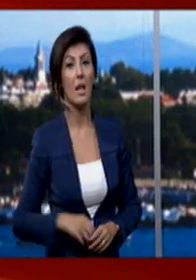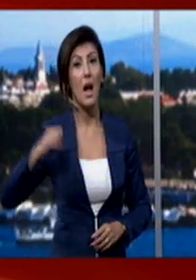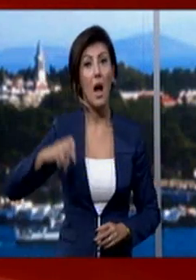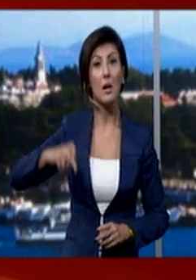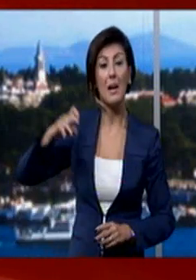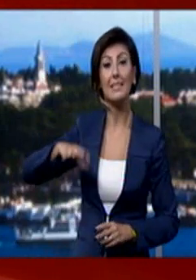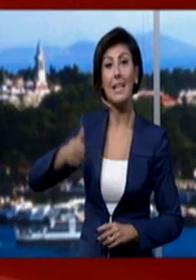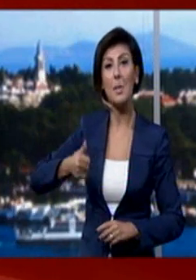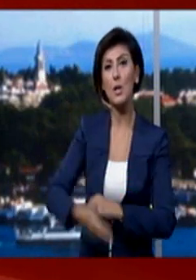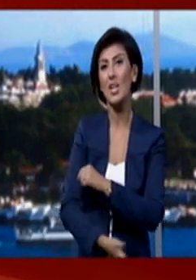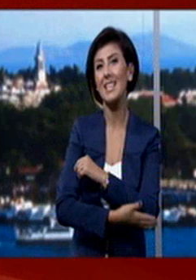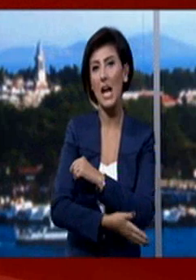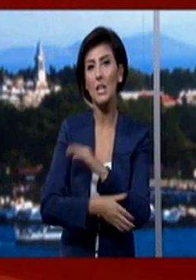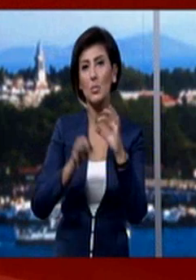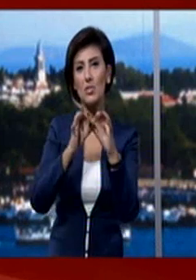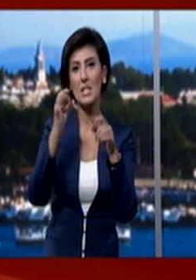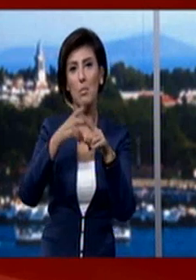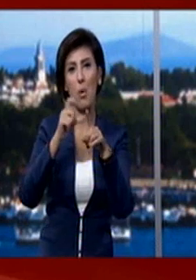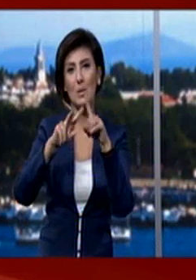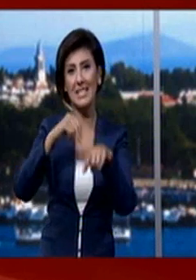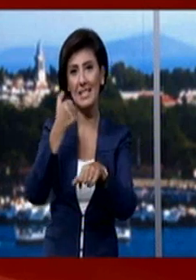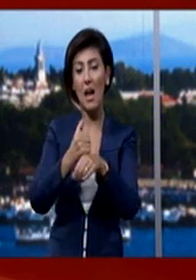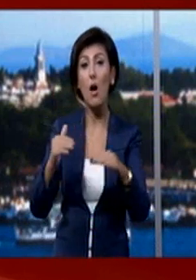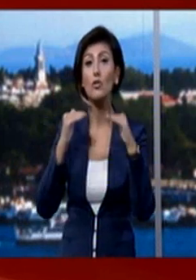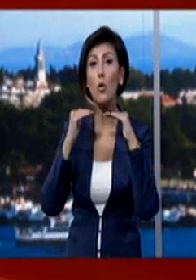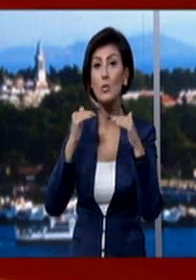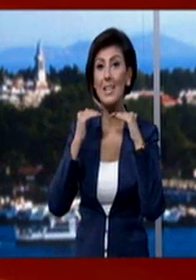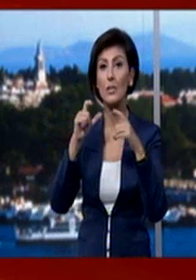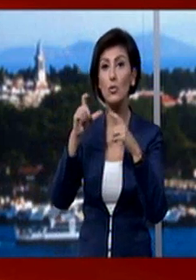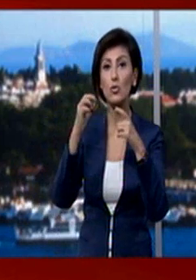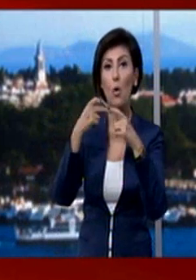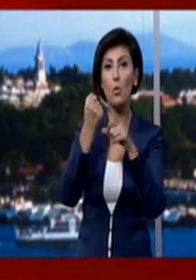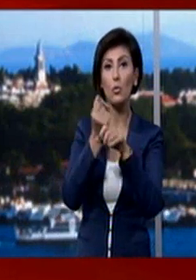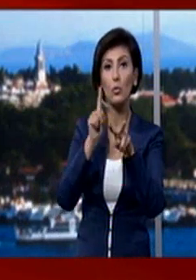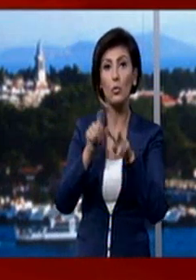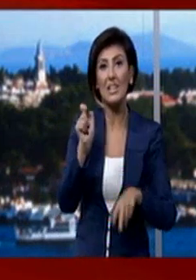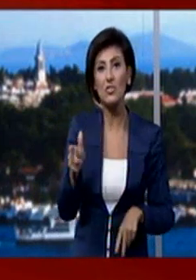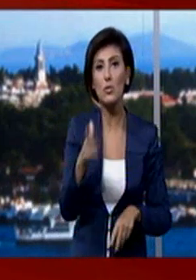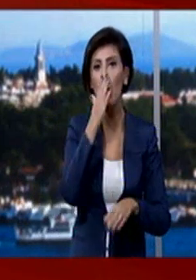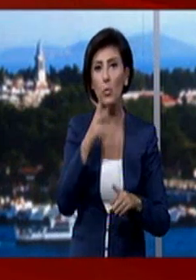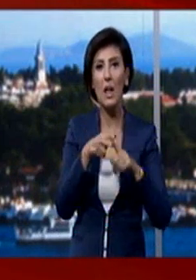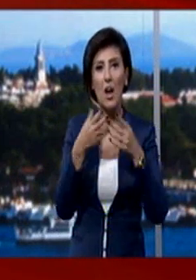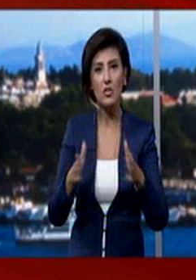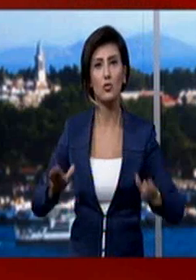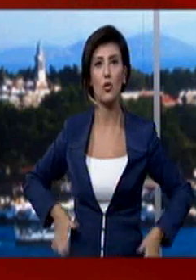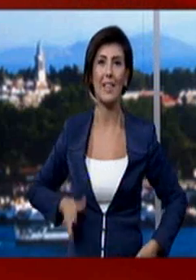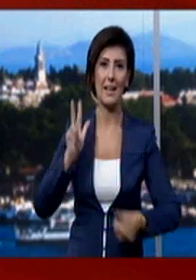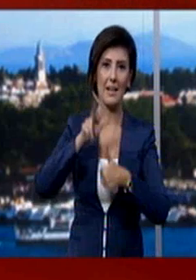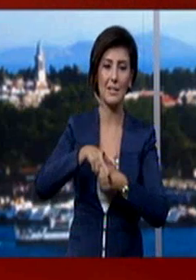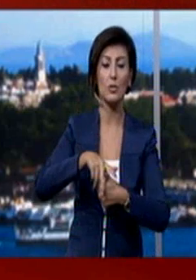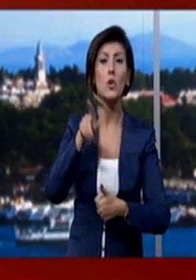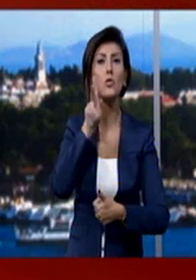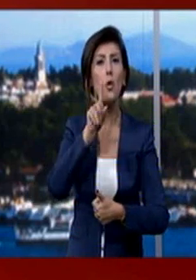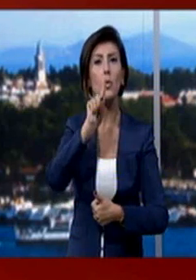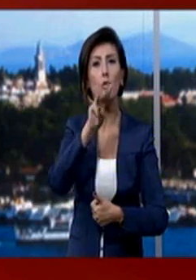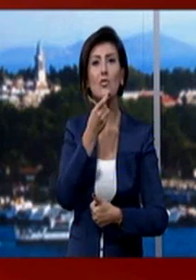AK Parti Genel Başkan Yardımcısı Bekir Bozdağ, Yozgat'ın Sorgun ilçesinde okul açılış törenlerine katıldı. Son